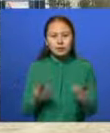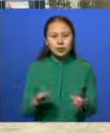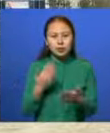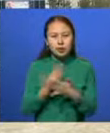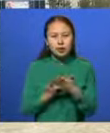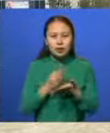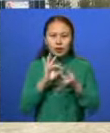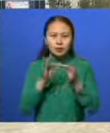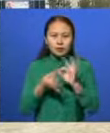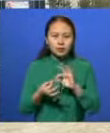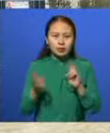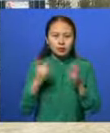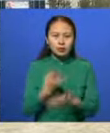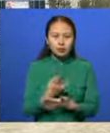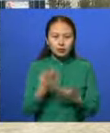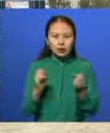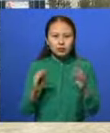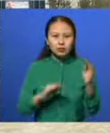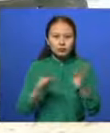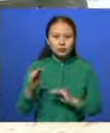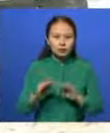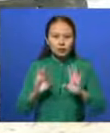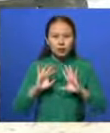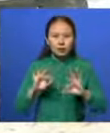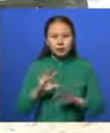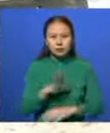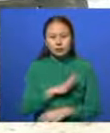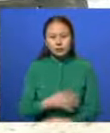де түсіндірді. Баланы ұстау жабдықтарының да функцияларын айтып берді.